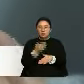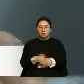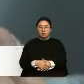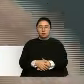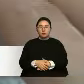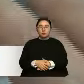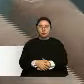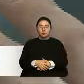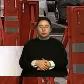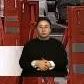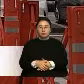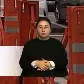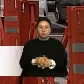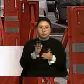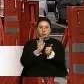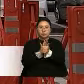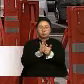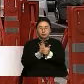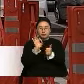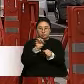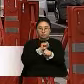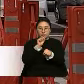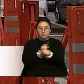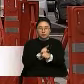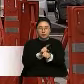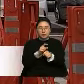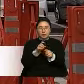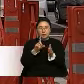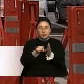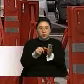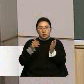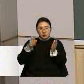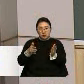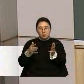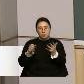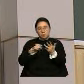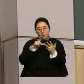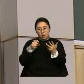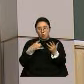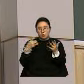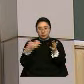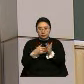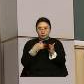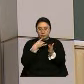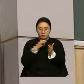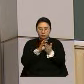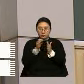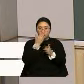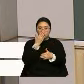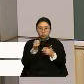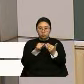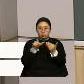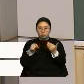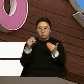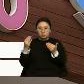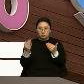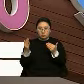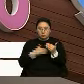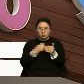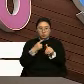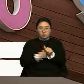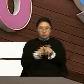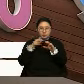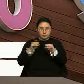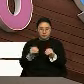있습니다. 재난지원금이라는 특성상 사용 기간을 한정해 8월까지만 쓸수 있고 9월부터 자동